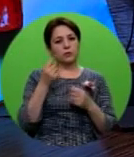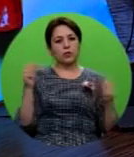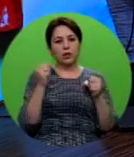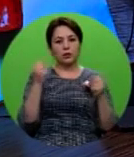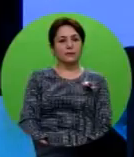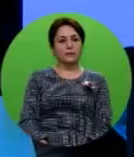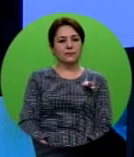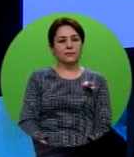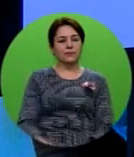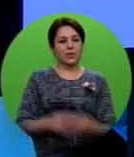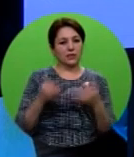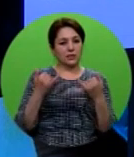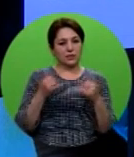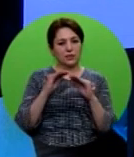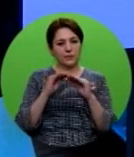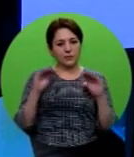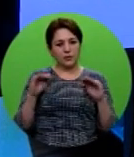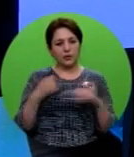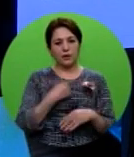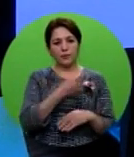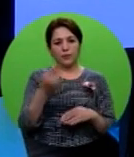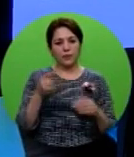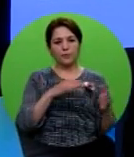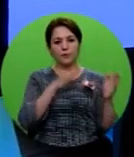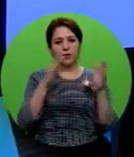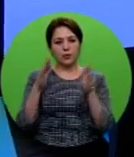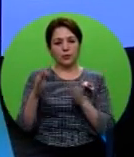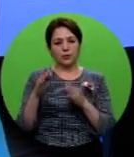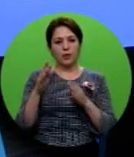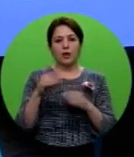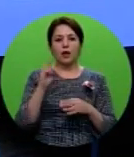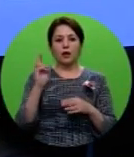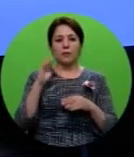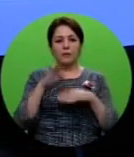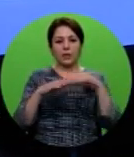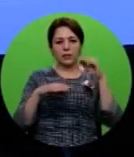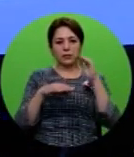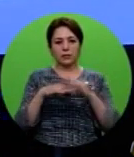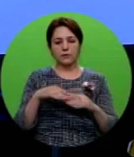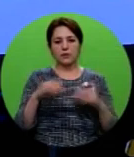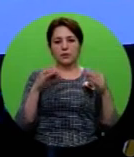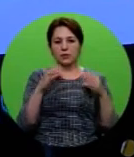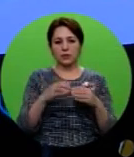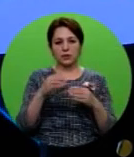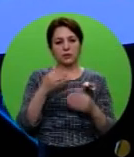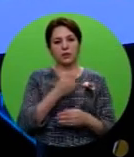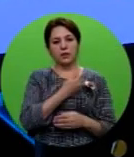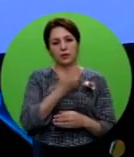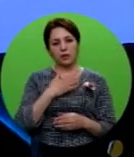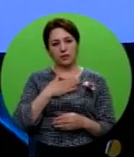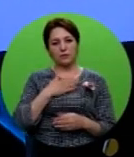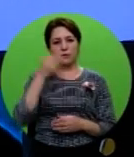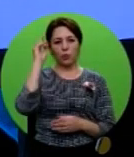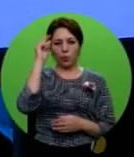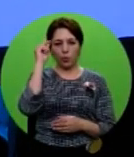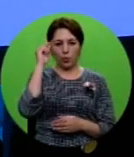этой керамике. А сейчас, ребята, мы перейдем к практической части нашего урока, к созданию орнамента